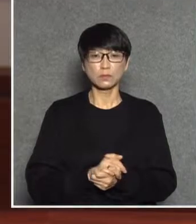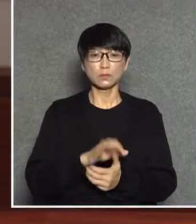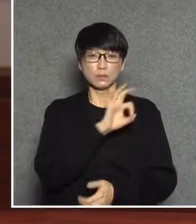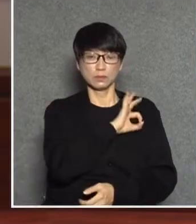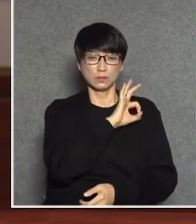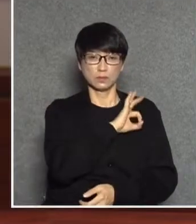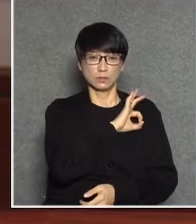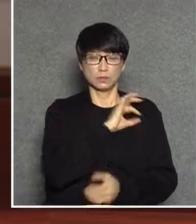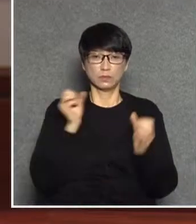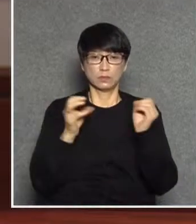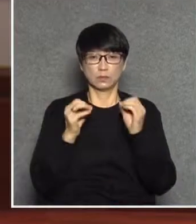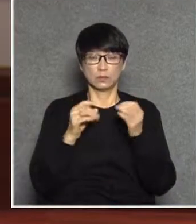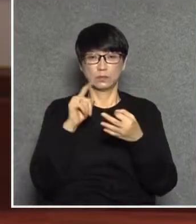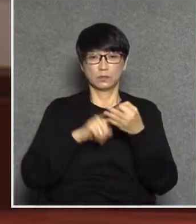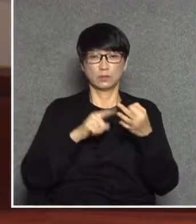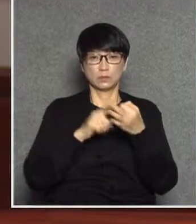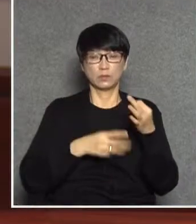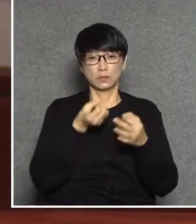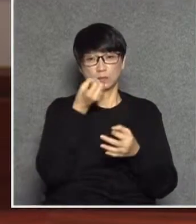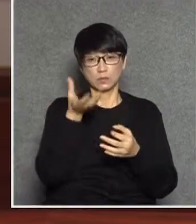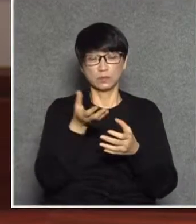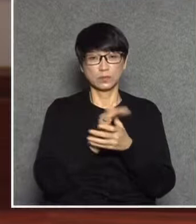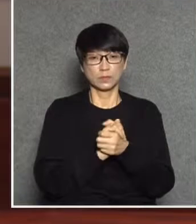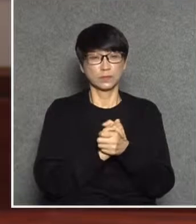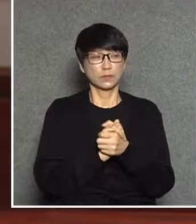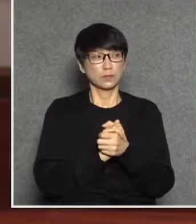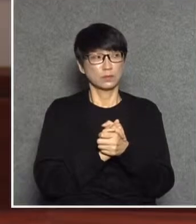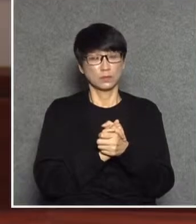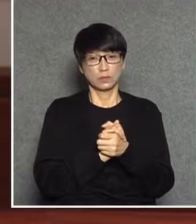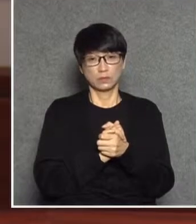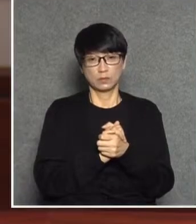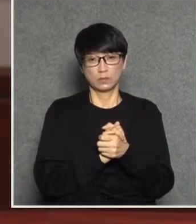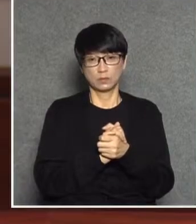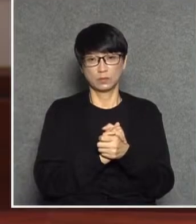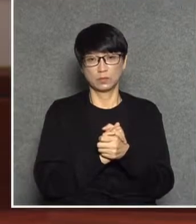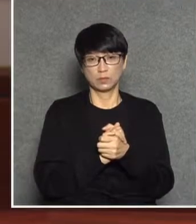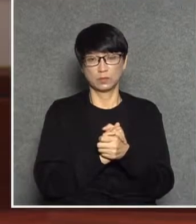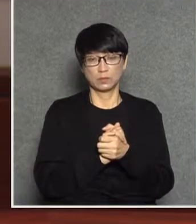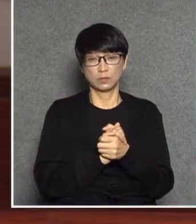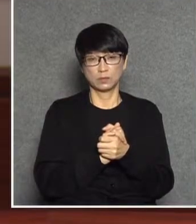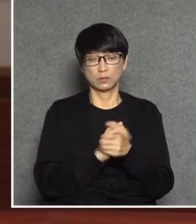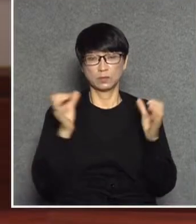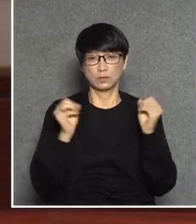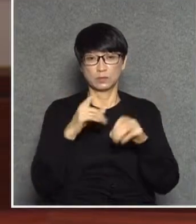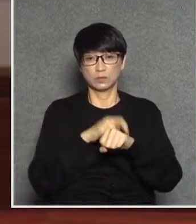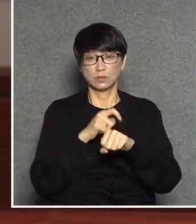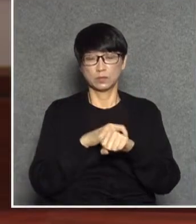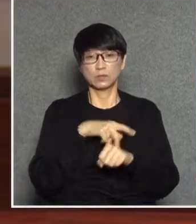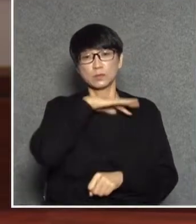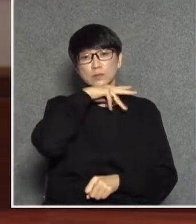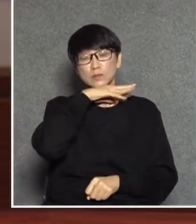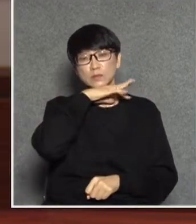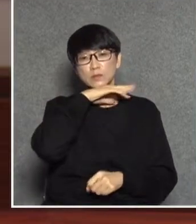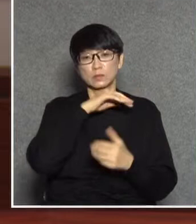個嘅提名人咁樣樣啦嚇，即係佢而家就係出席嗰時候咧，佢可以假佢